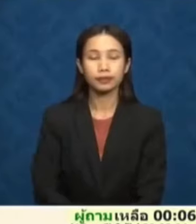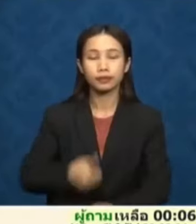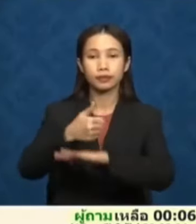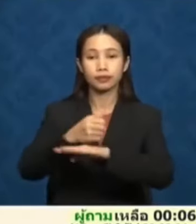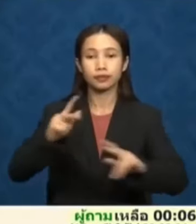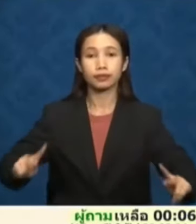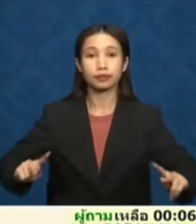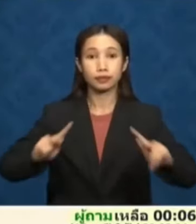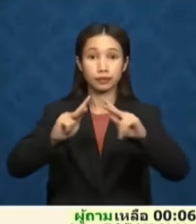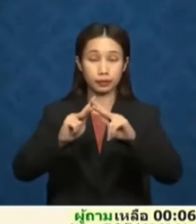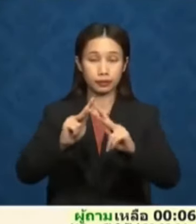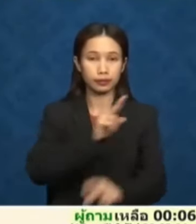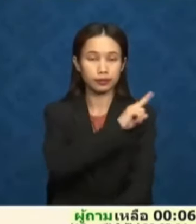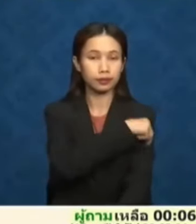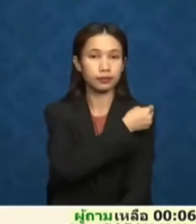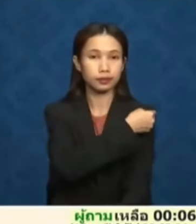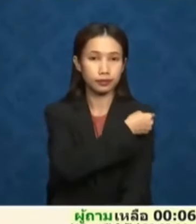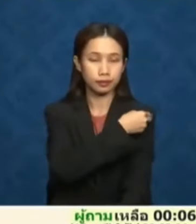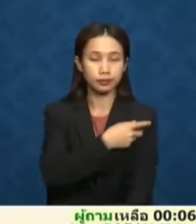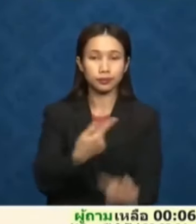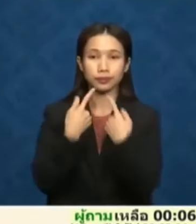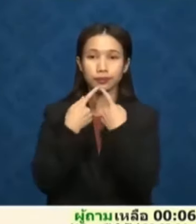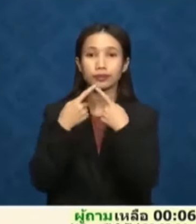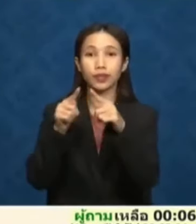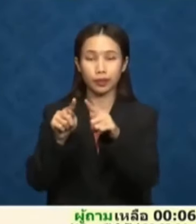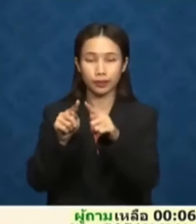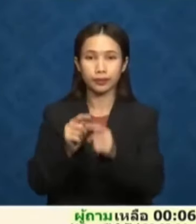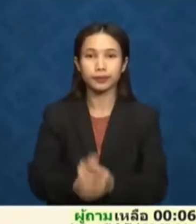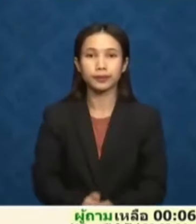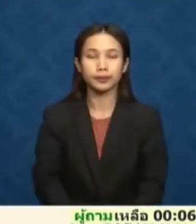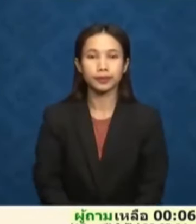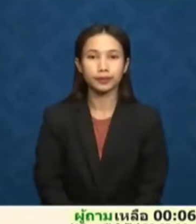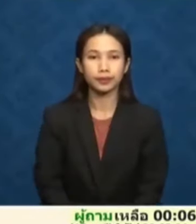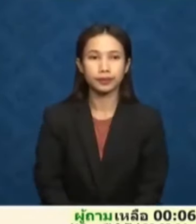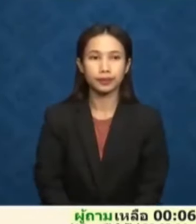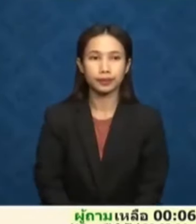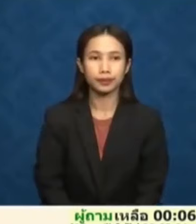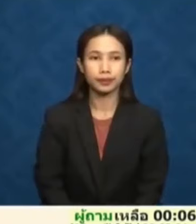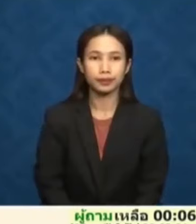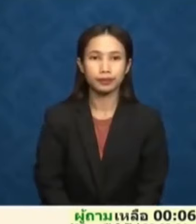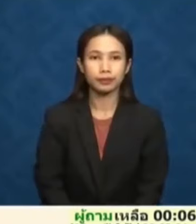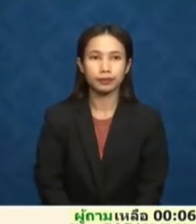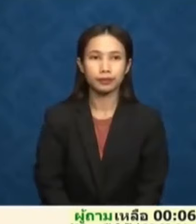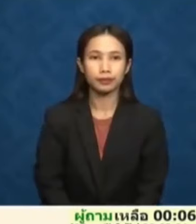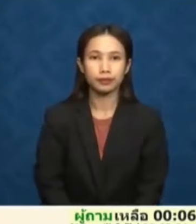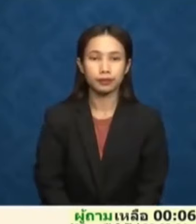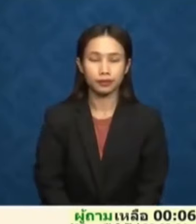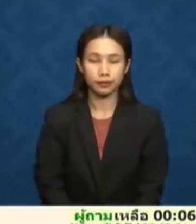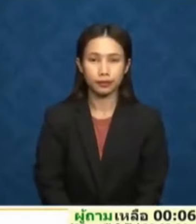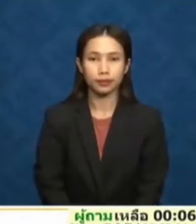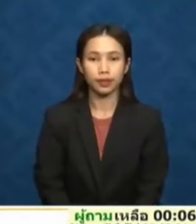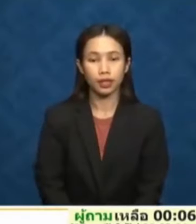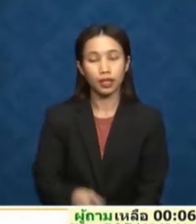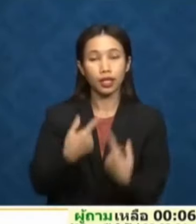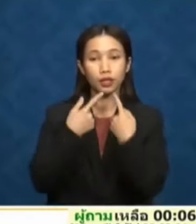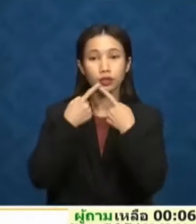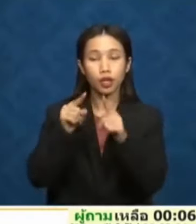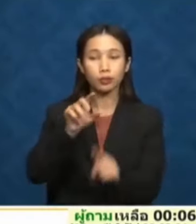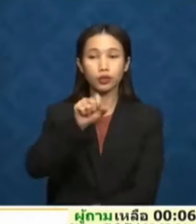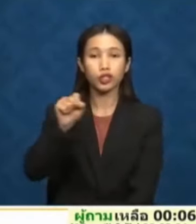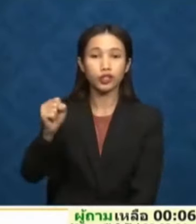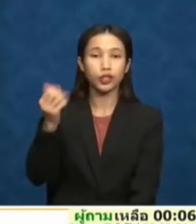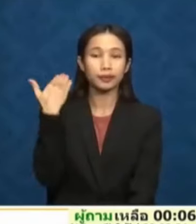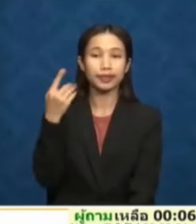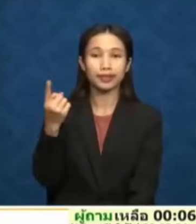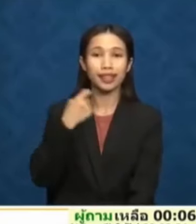กระทรวงสุขขออนุญาตตอบคำถามเพื่อนสมาชิกนะครับท่านสสปวิตรานะครับที่กรุณาถามในคำถามที่